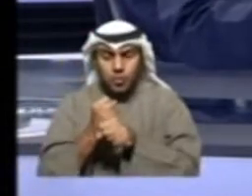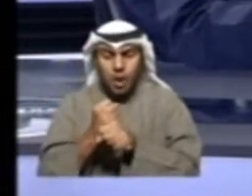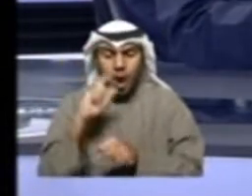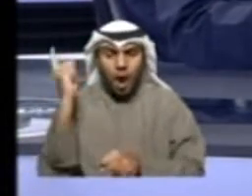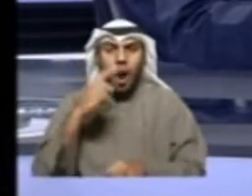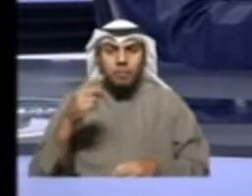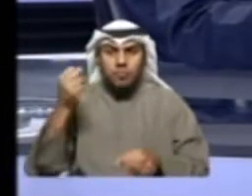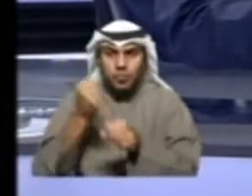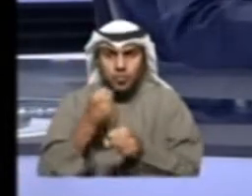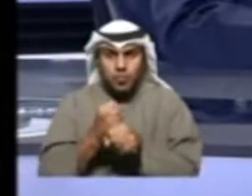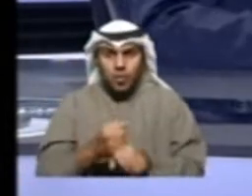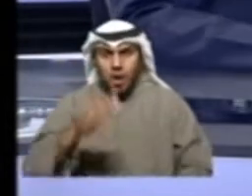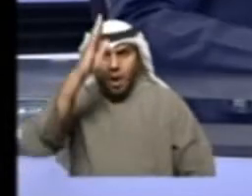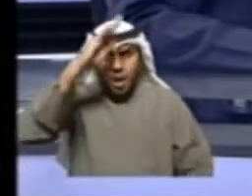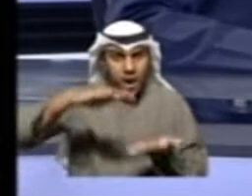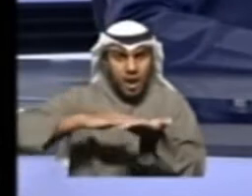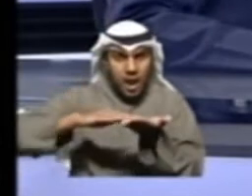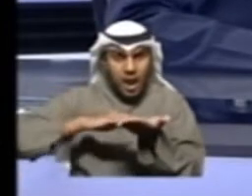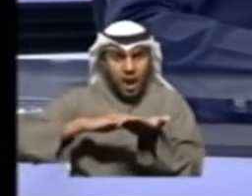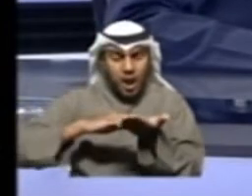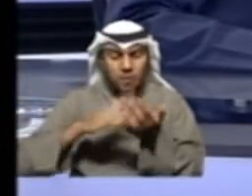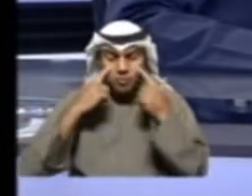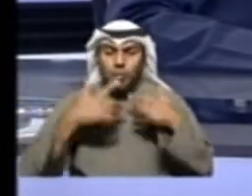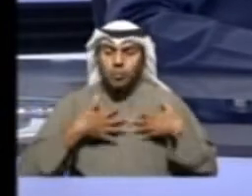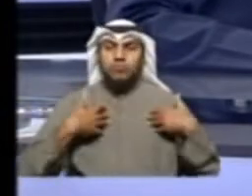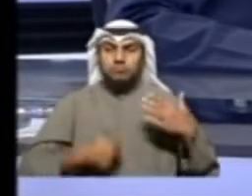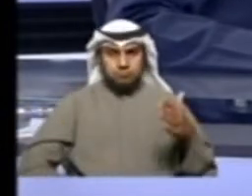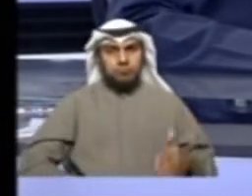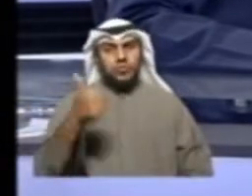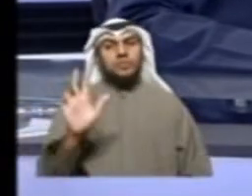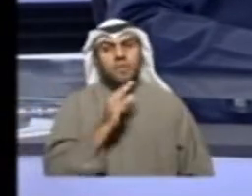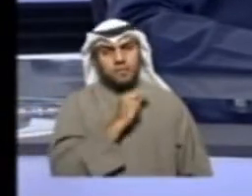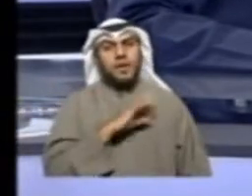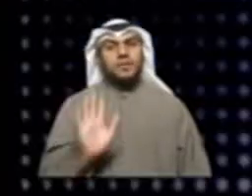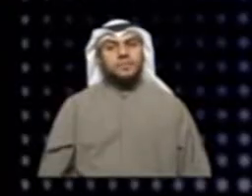العالم لإعادة إعمار العراق. نعم أستاذ نجم، يعني كما سمعنا قبل قليل في تصريح